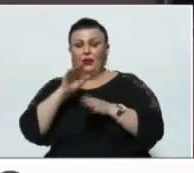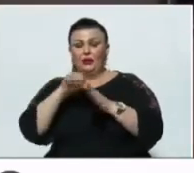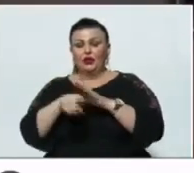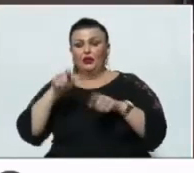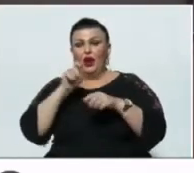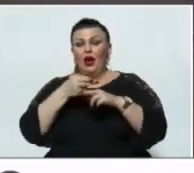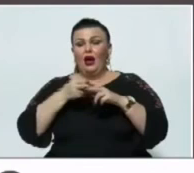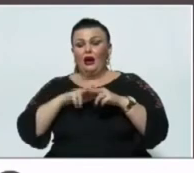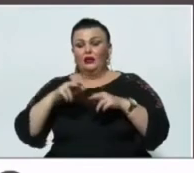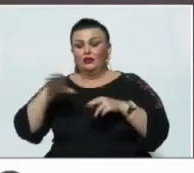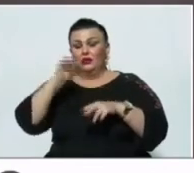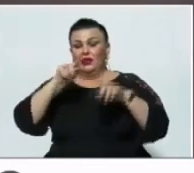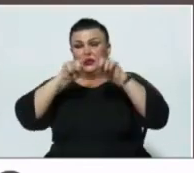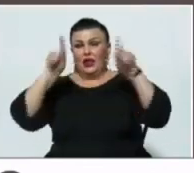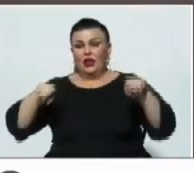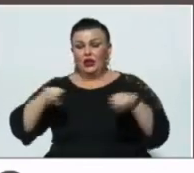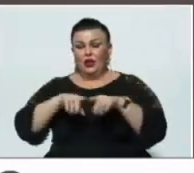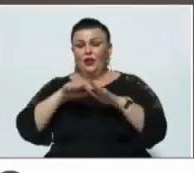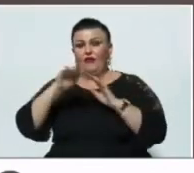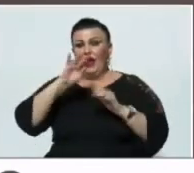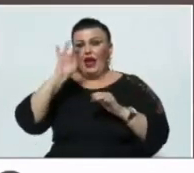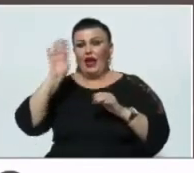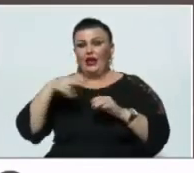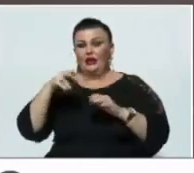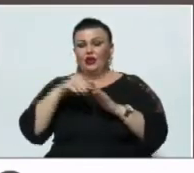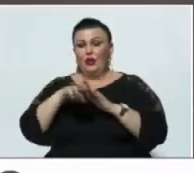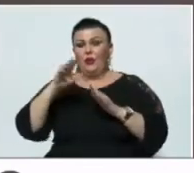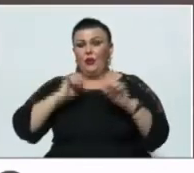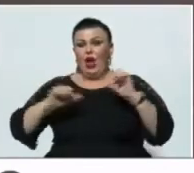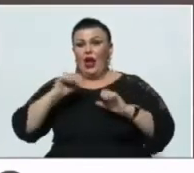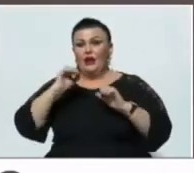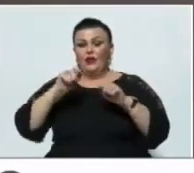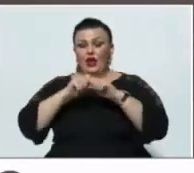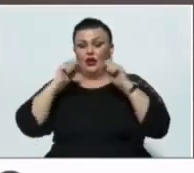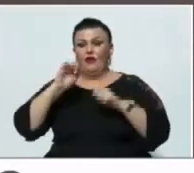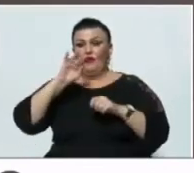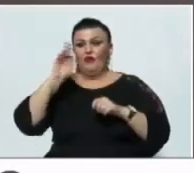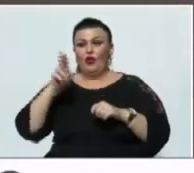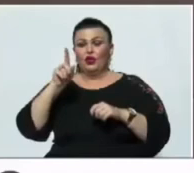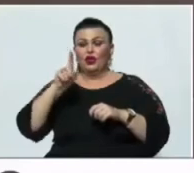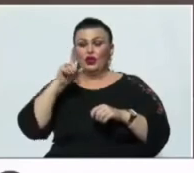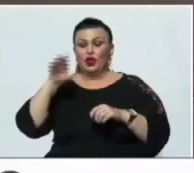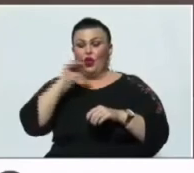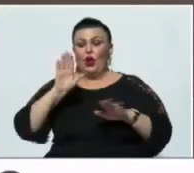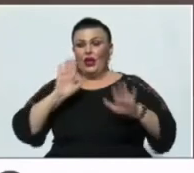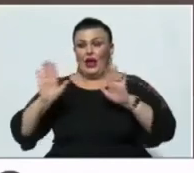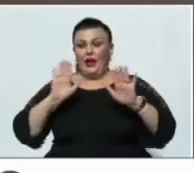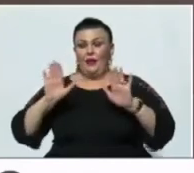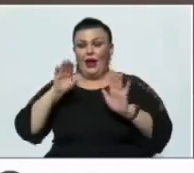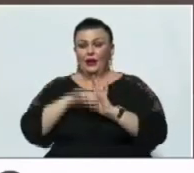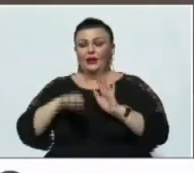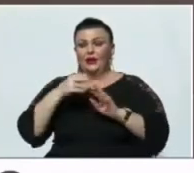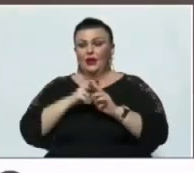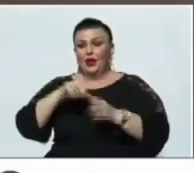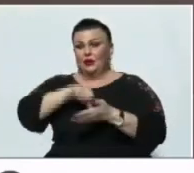fərmanları, sərəncamları. Və Fərid müəllim də Cənab Prezidentin təşəbbüsü ilə yaradılmış həmin Gənclər Fondunun rəhbəridir və təqdimatdan da